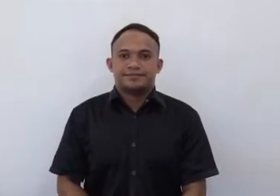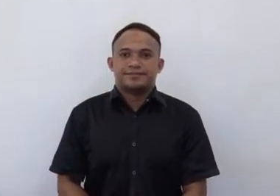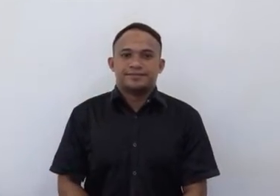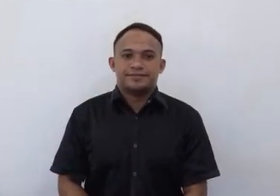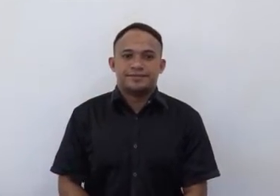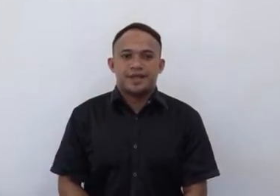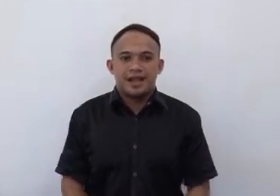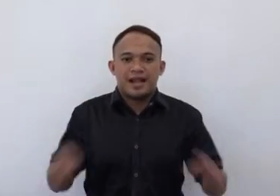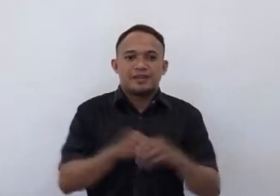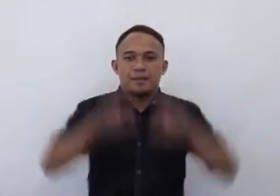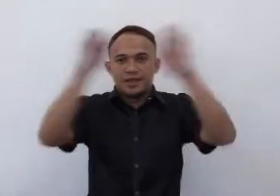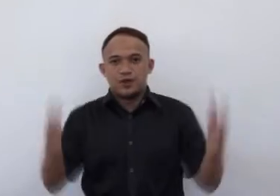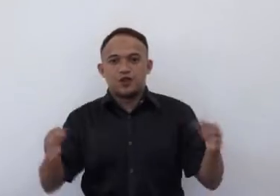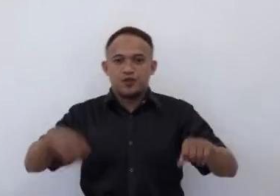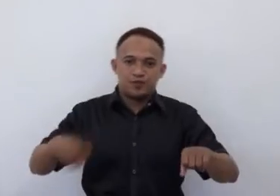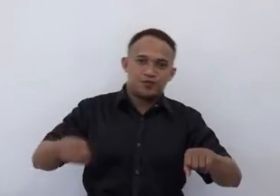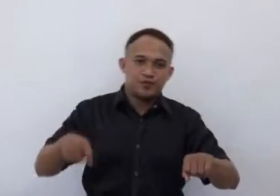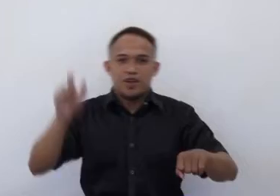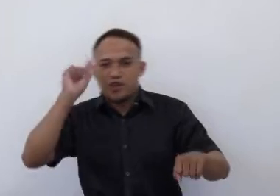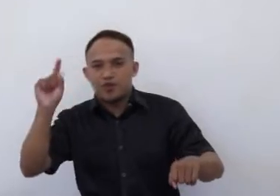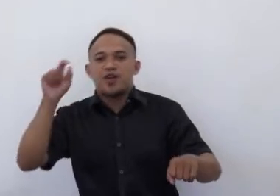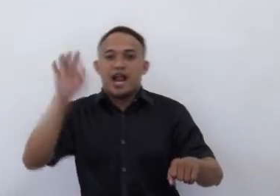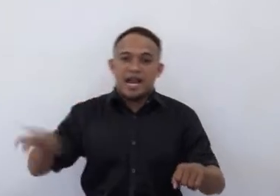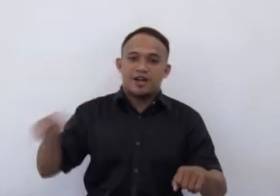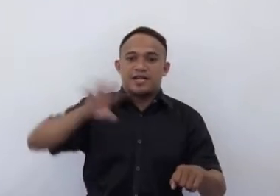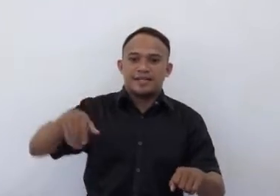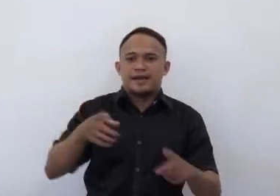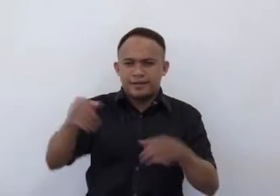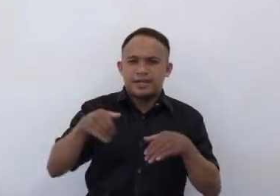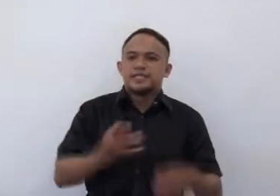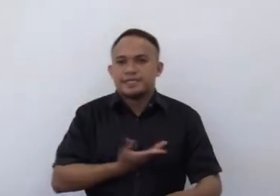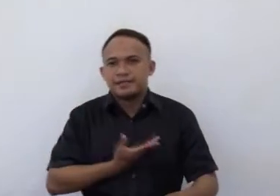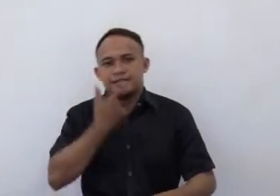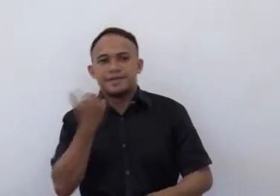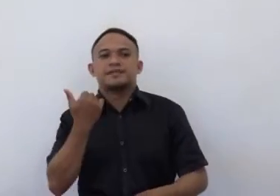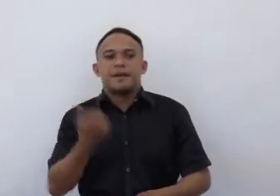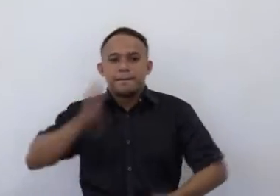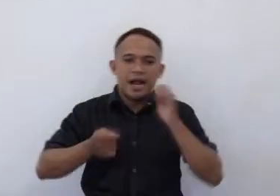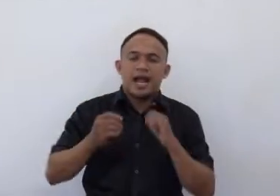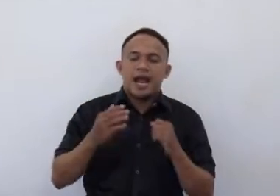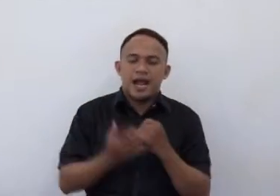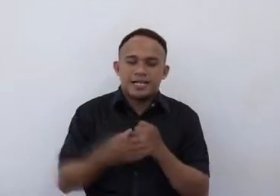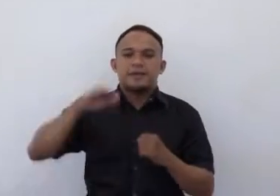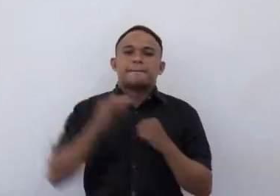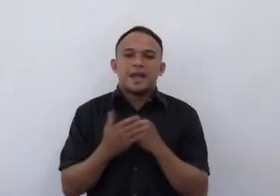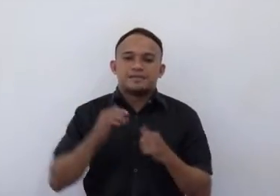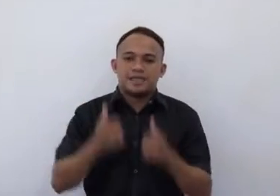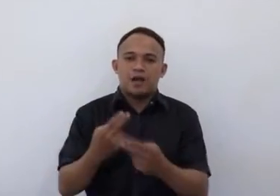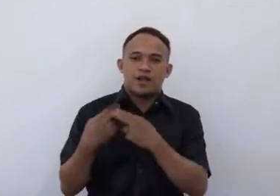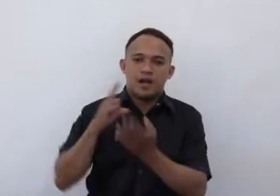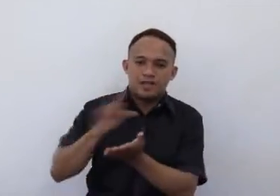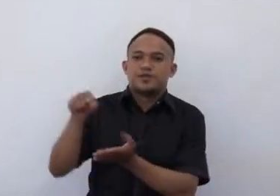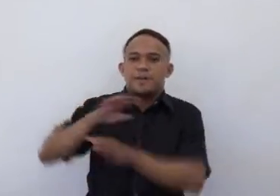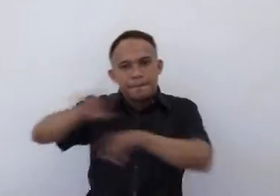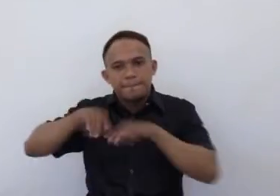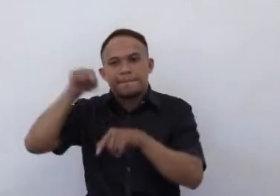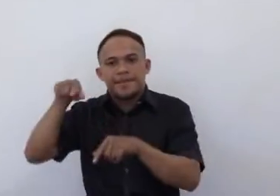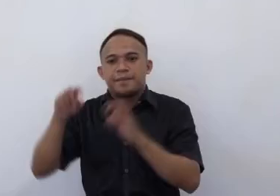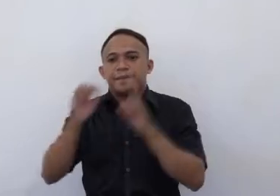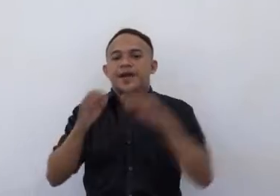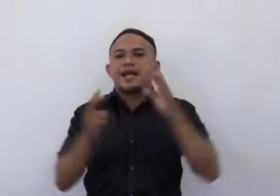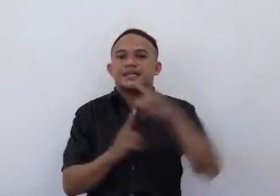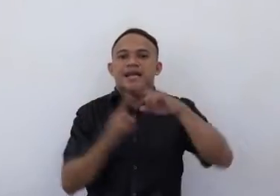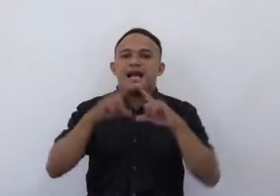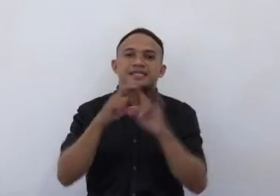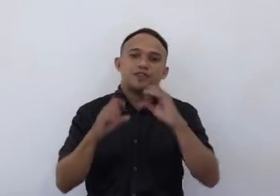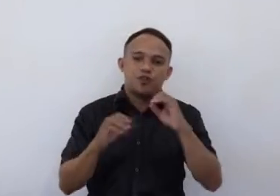yang penasaran dan ingin melihat langsung seperti apa Pentadia Resort sendiri, dapat langsung mengunjungi di Desa Pentadio, Kecamatan